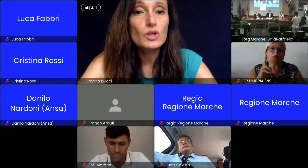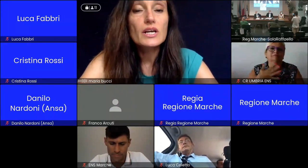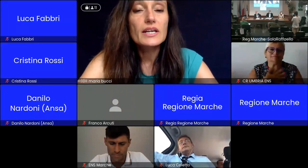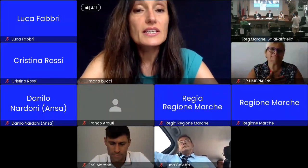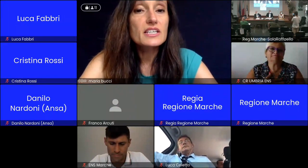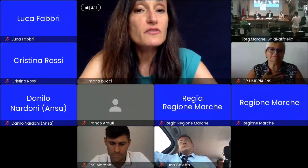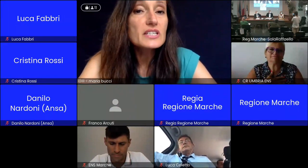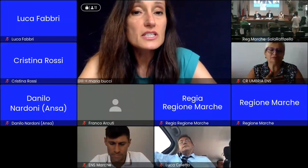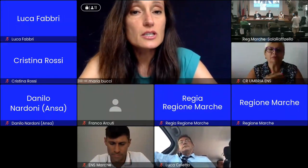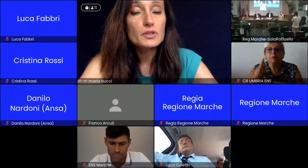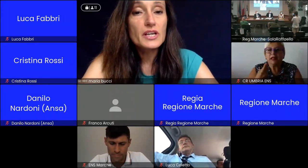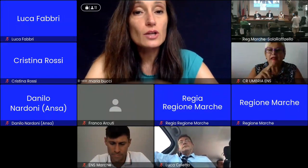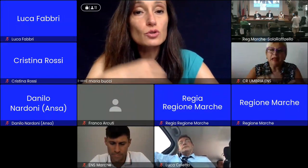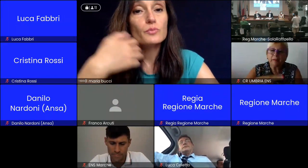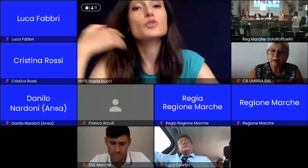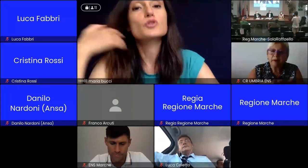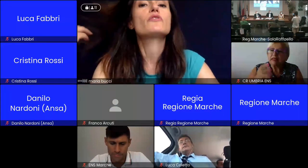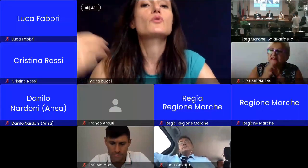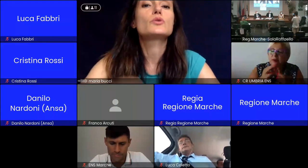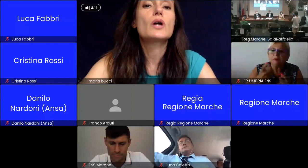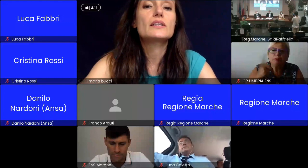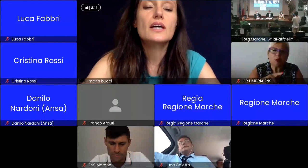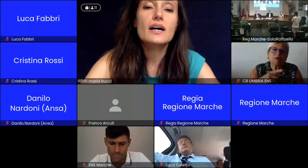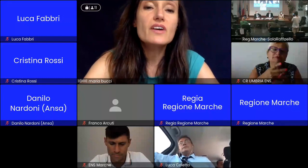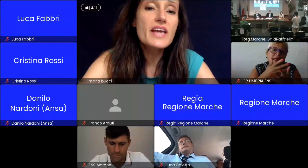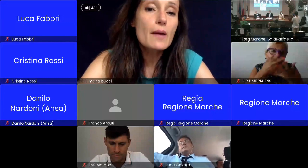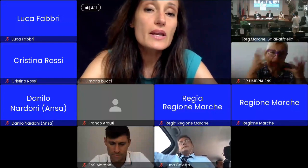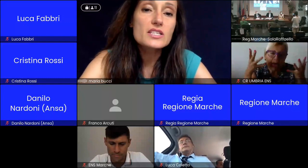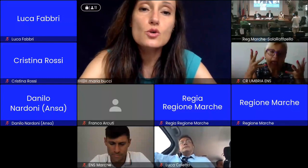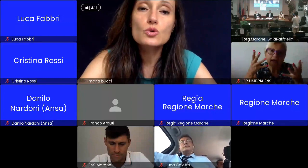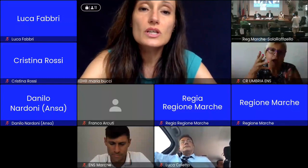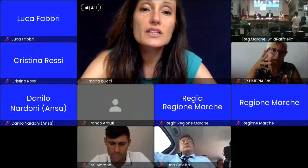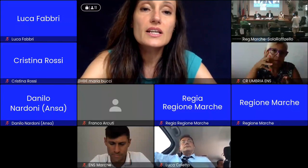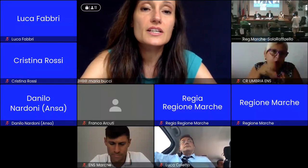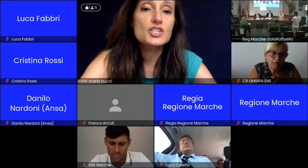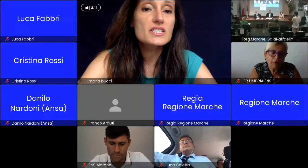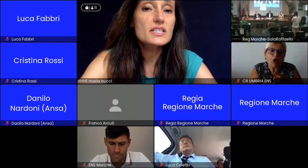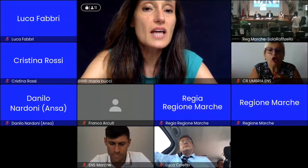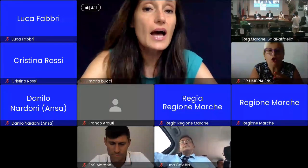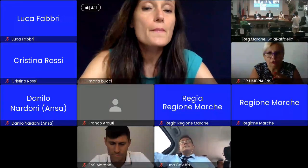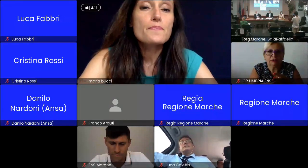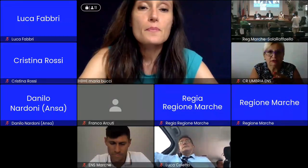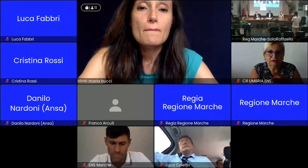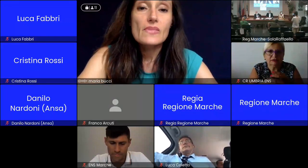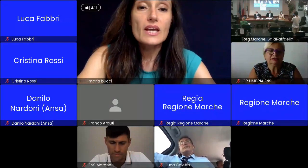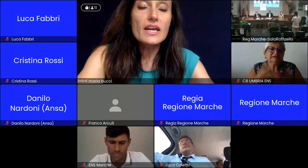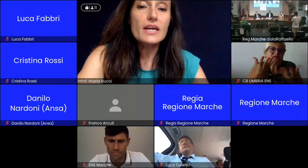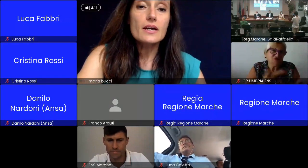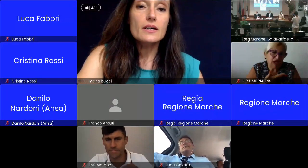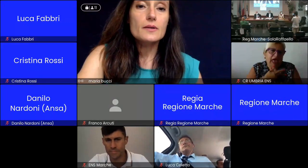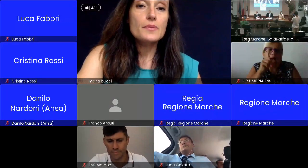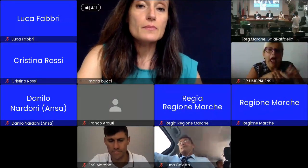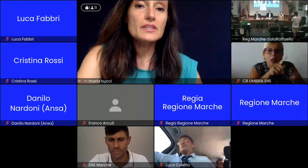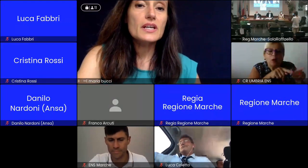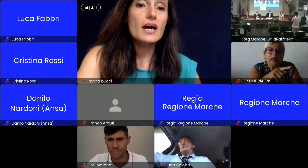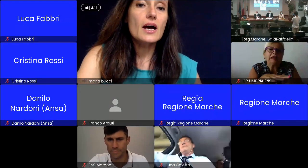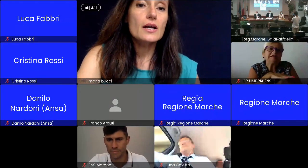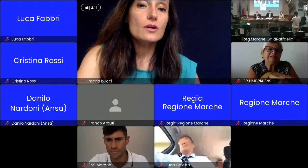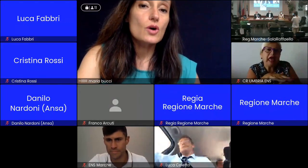essere abbattuto. I servizi di interpretariato possono avere una durata variabile a seconda della necessità